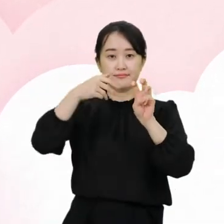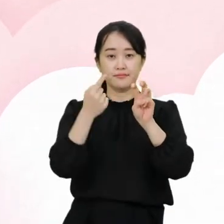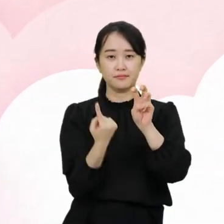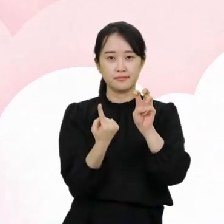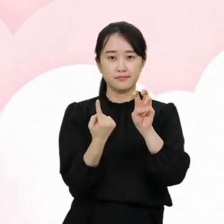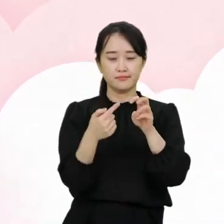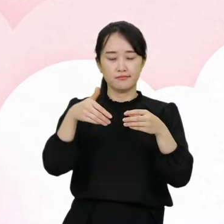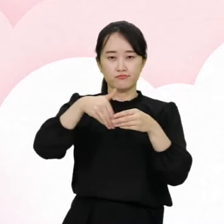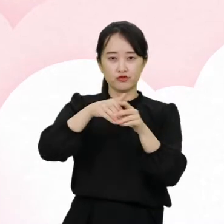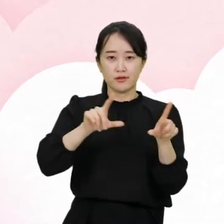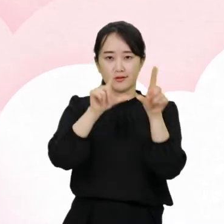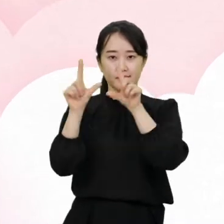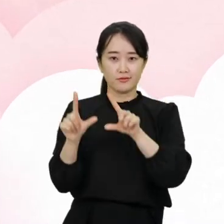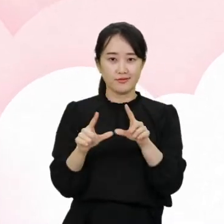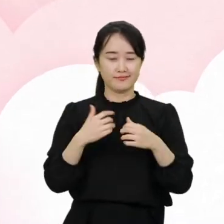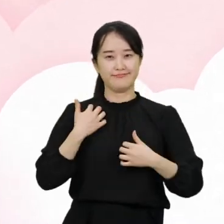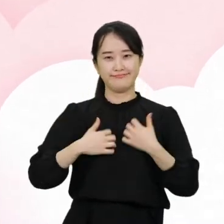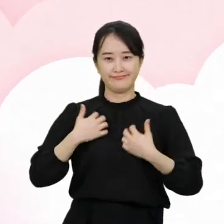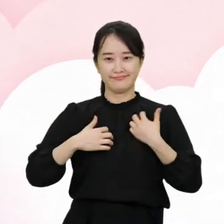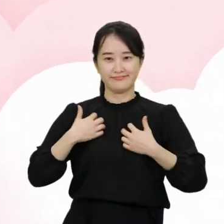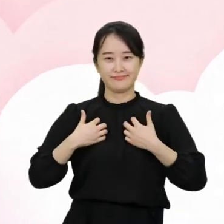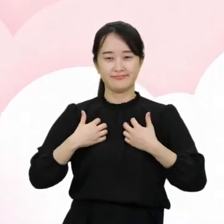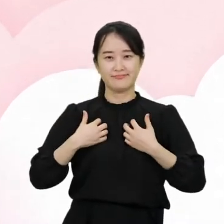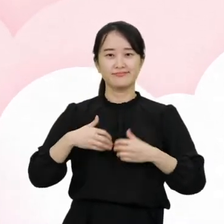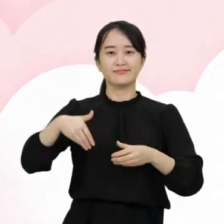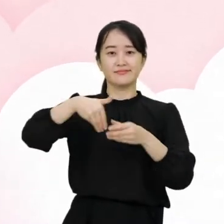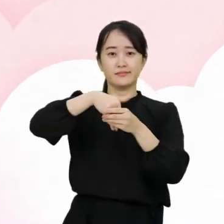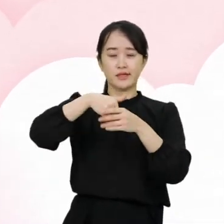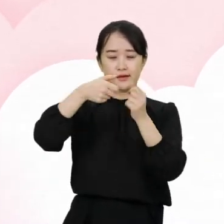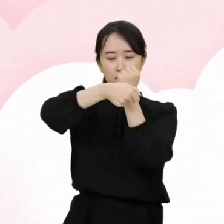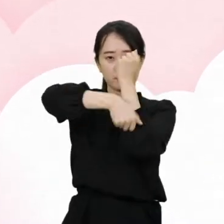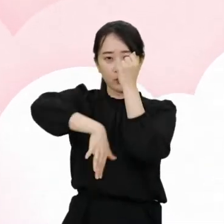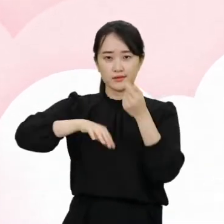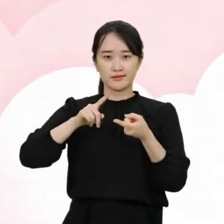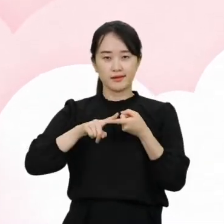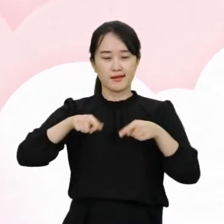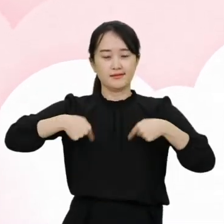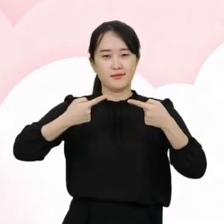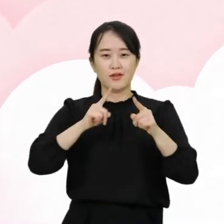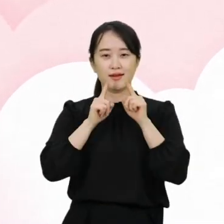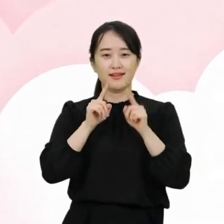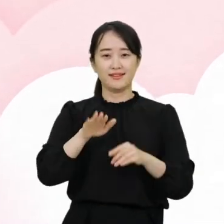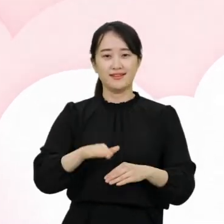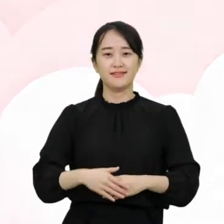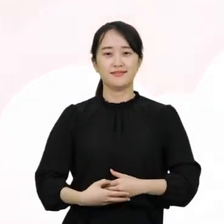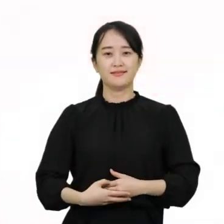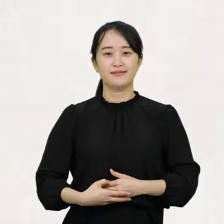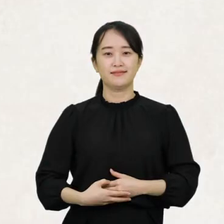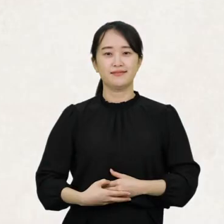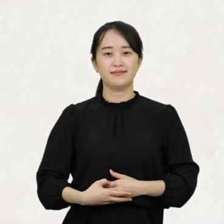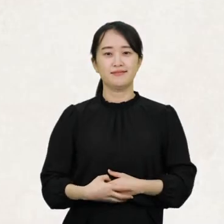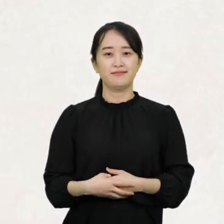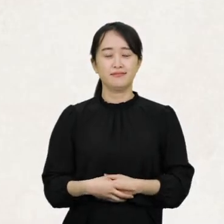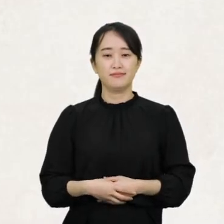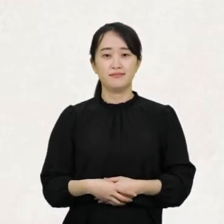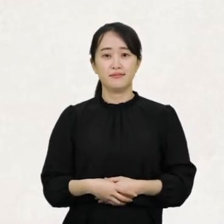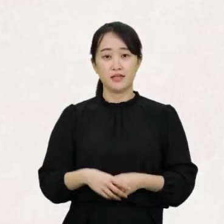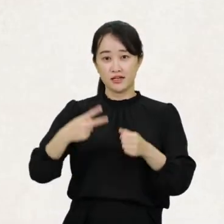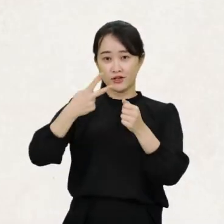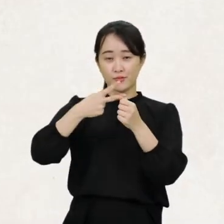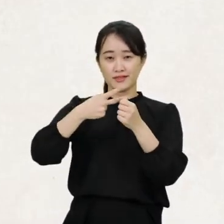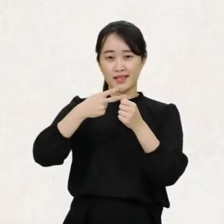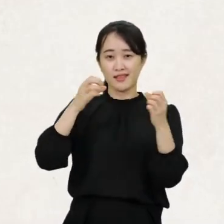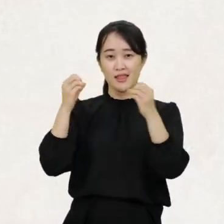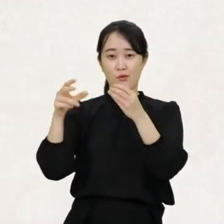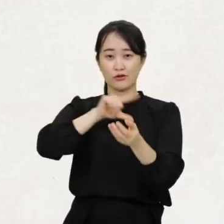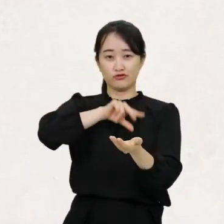제30조 문화생활, 레크리에이션, 여가 및 스포츠에 대한 참여를 말하다. 두 번째